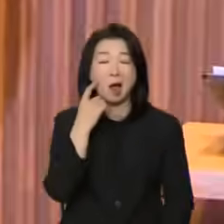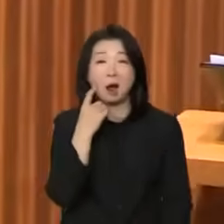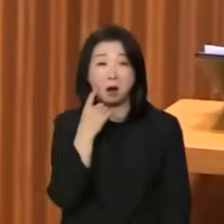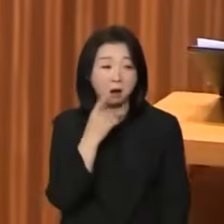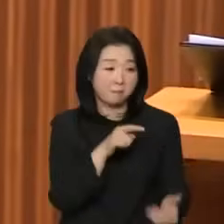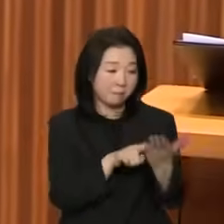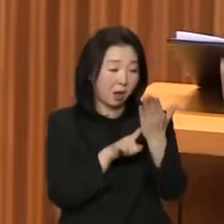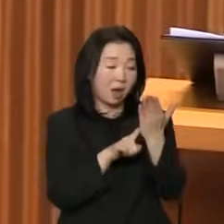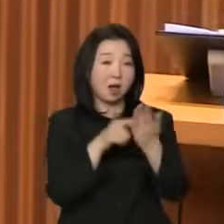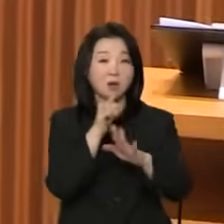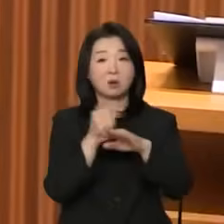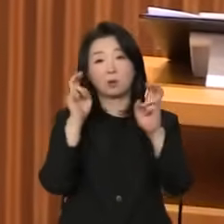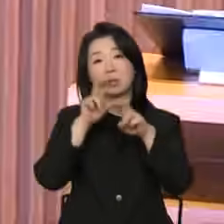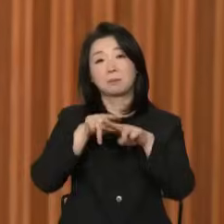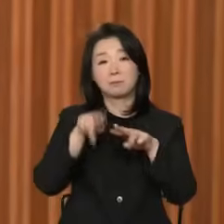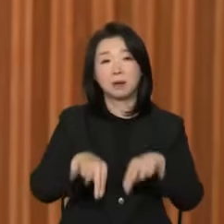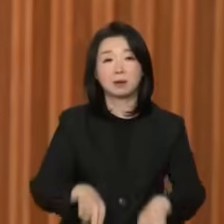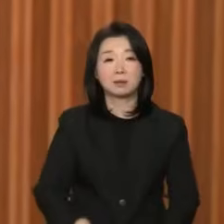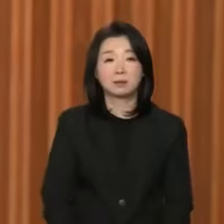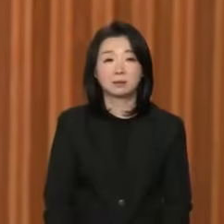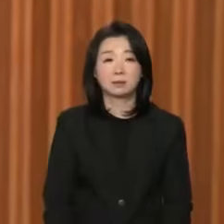회장은 회장직에서 물러났습니다.